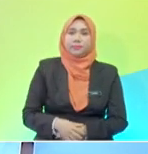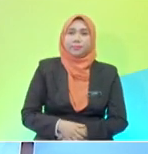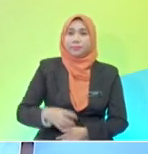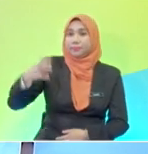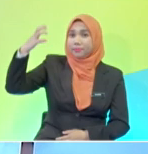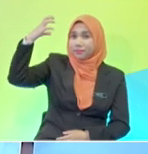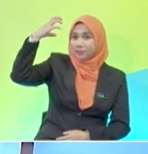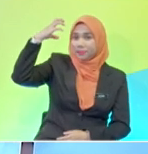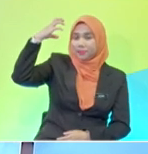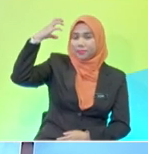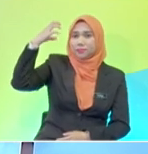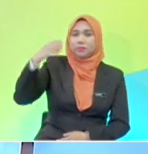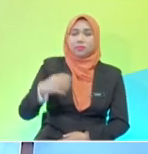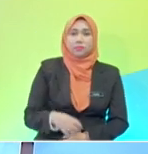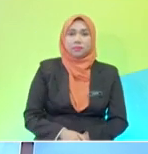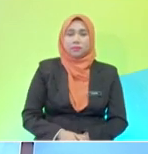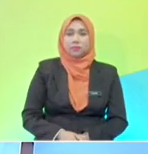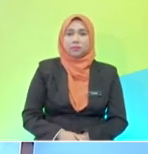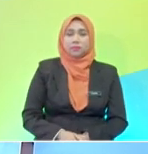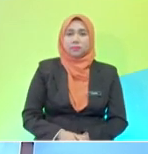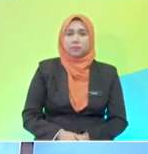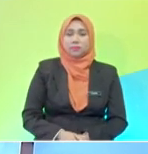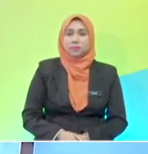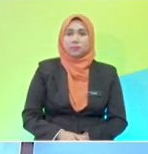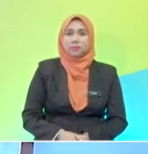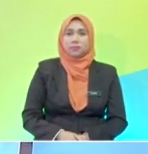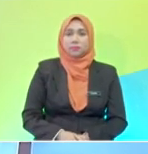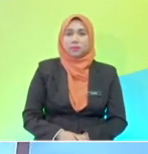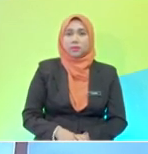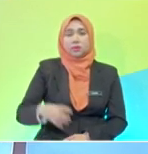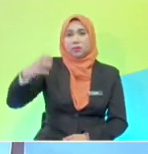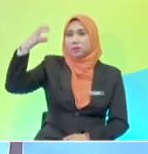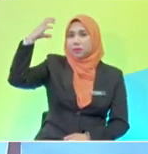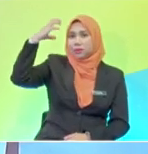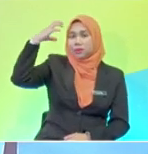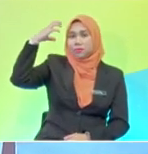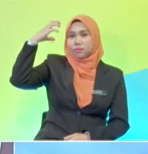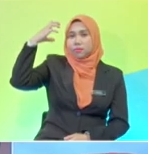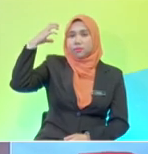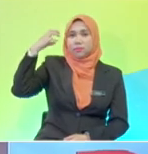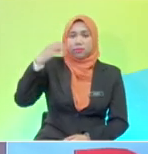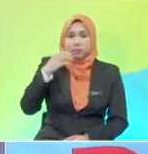mengelilingi bumi kalau kita tengok macam matahari yang mengelilingi bumi